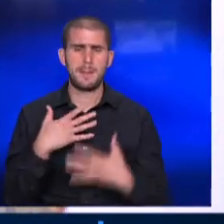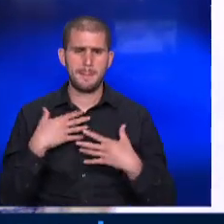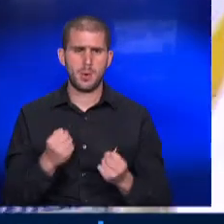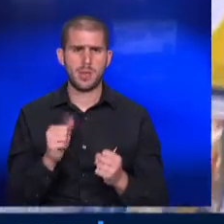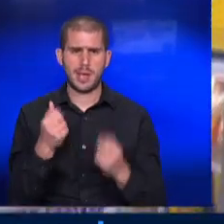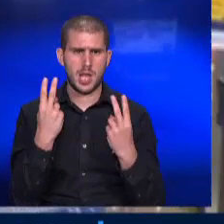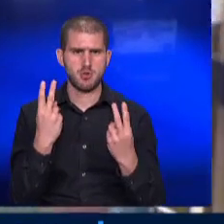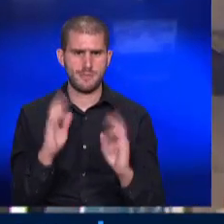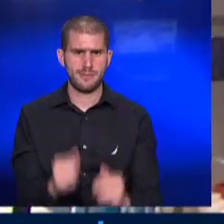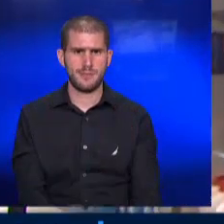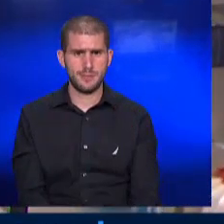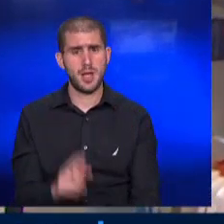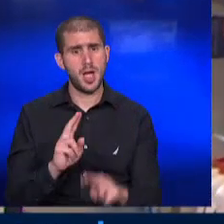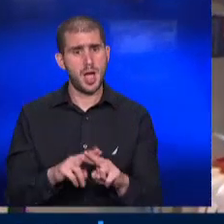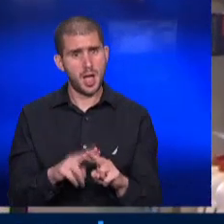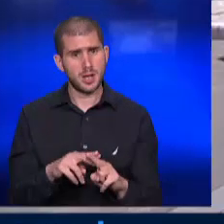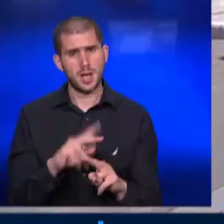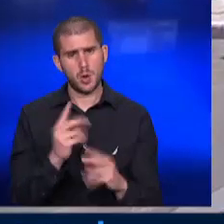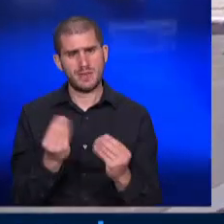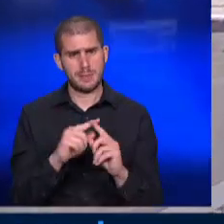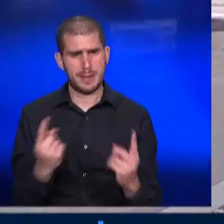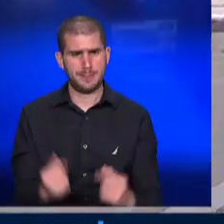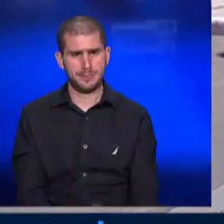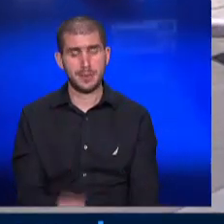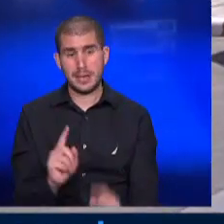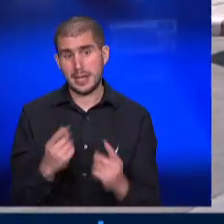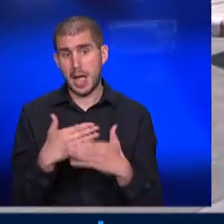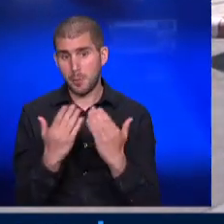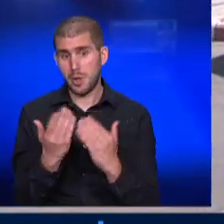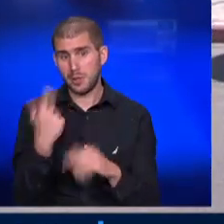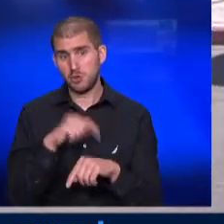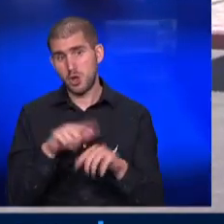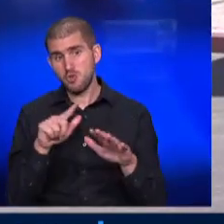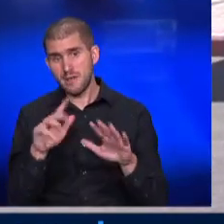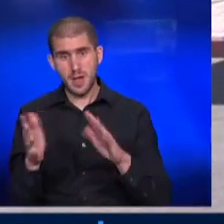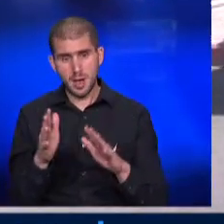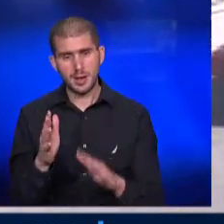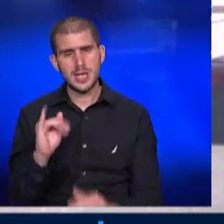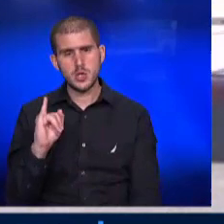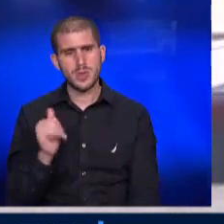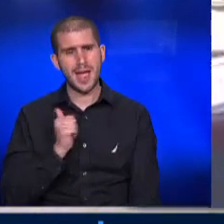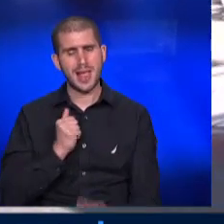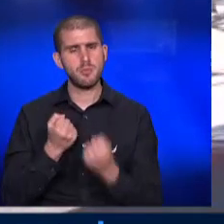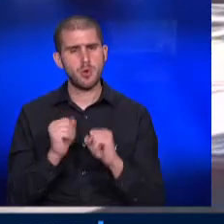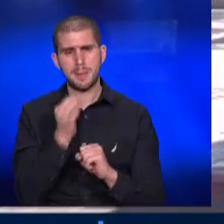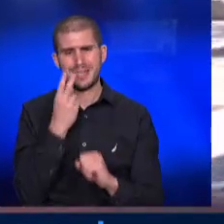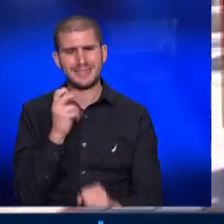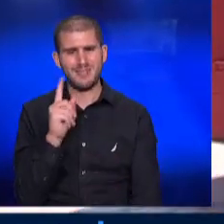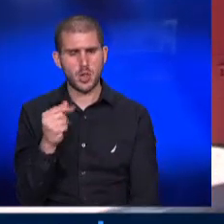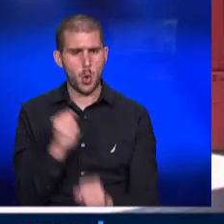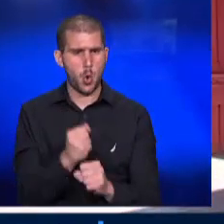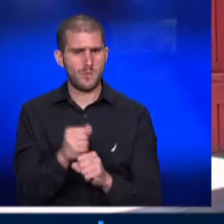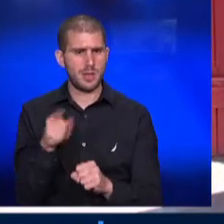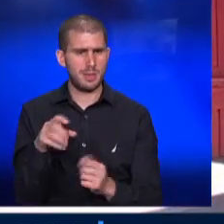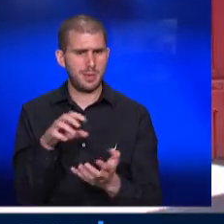הכי חשוב. אחר כך זה כל השאר. זה קרה הבוקר קצת לפני השעה 7, יוד, חיילת משוחררת בת 21, עובדת